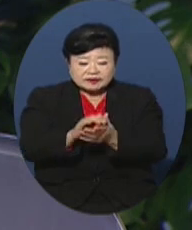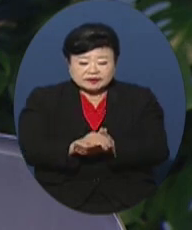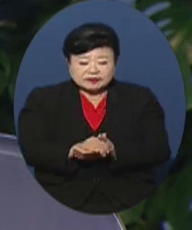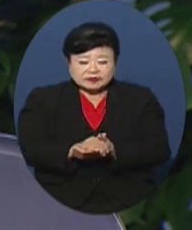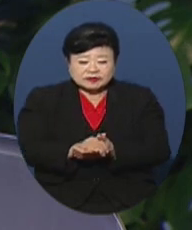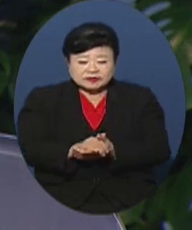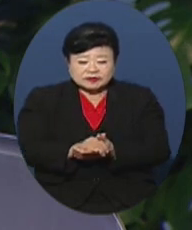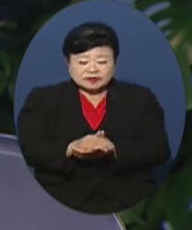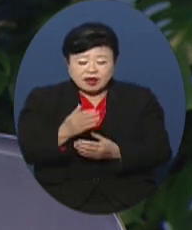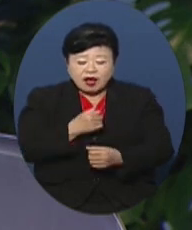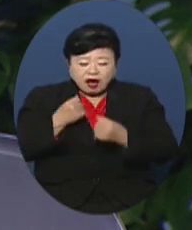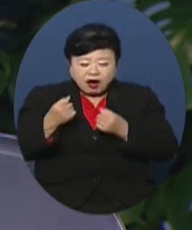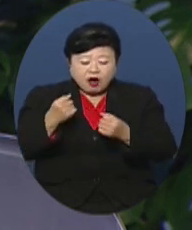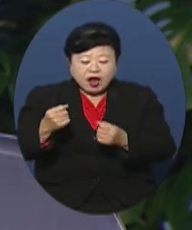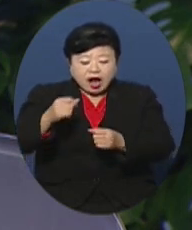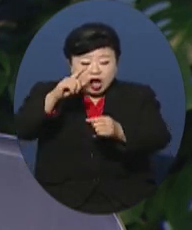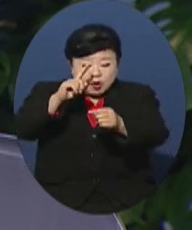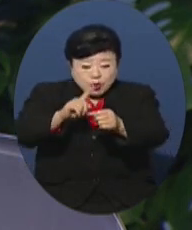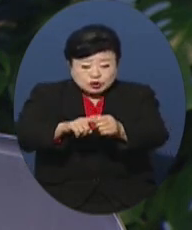건강을 목적으로